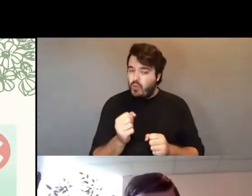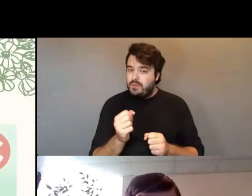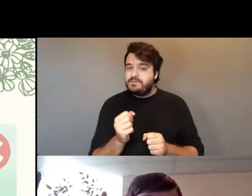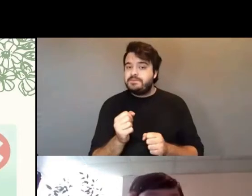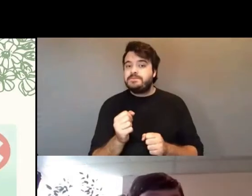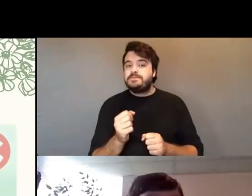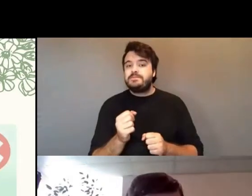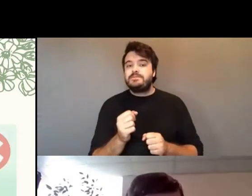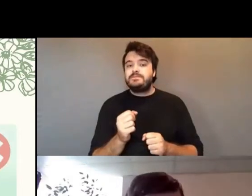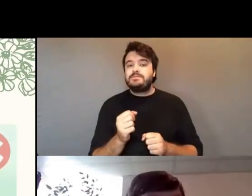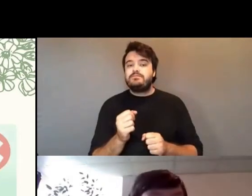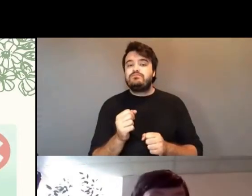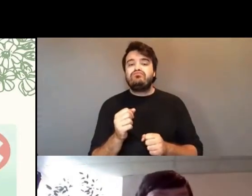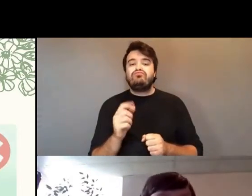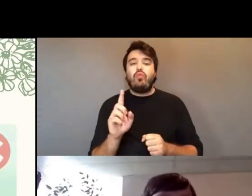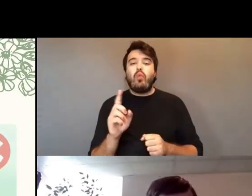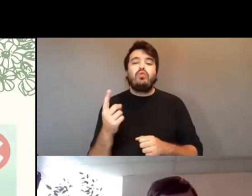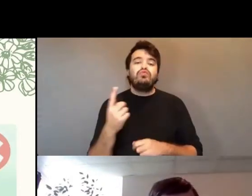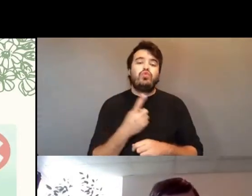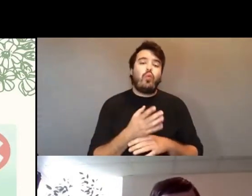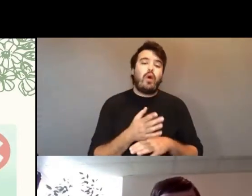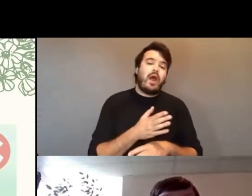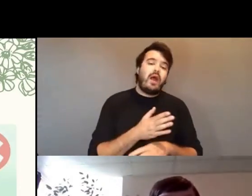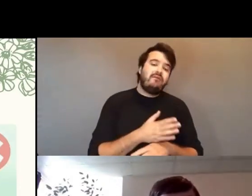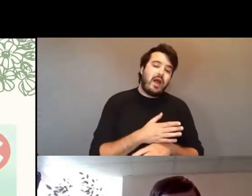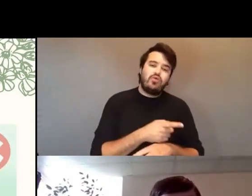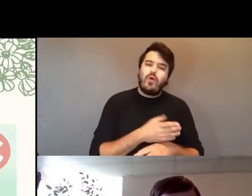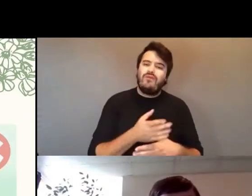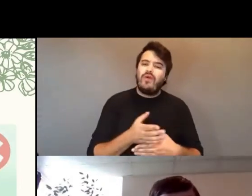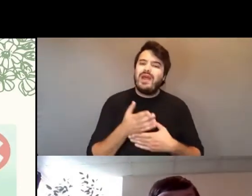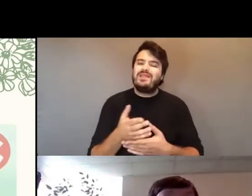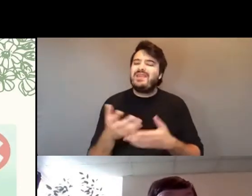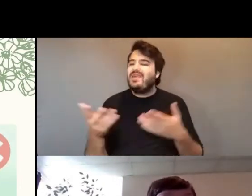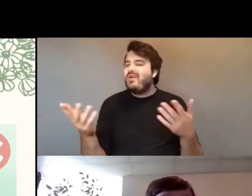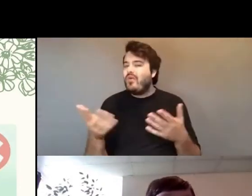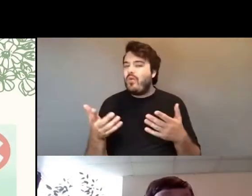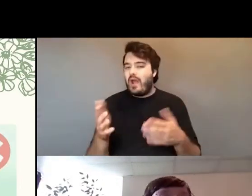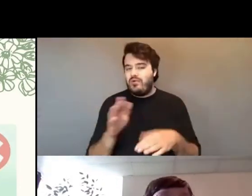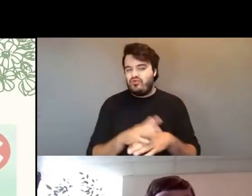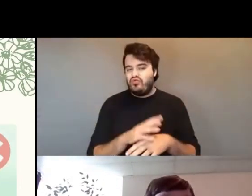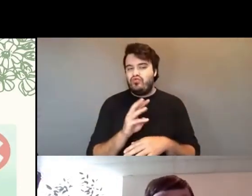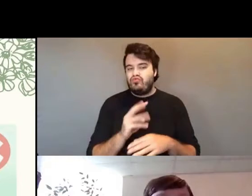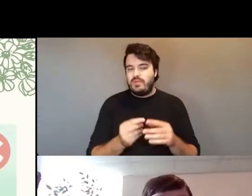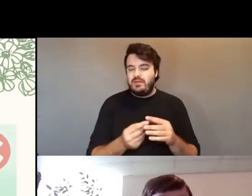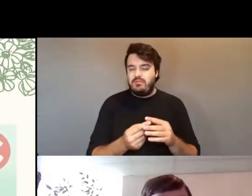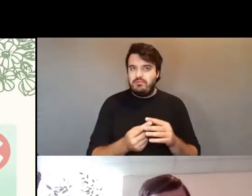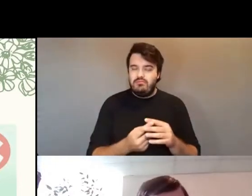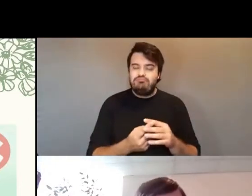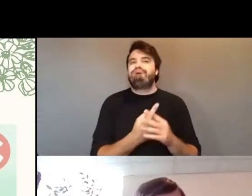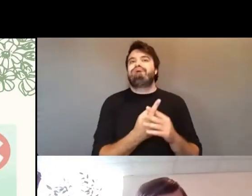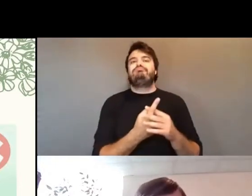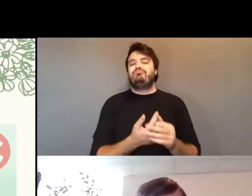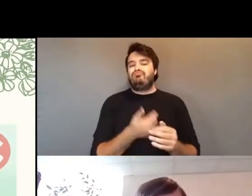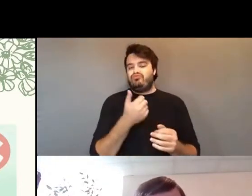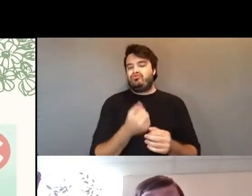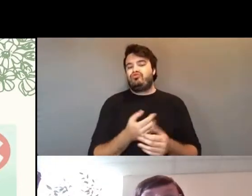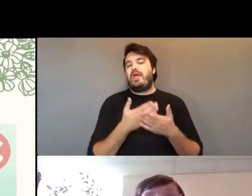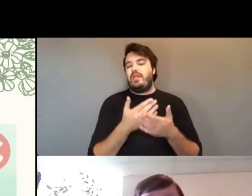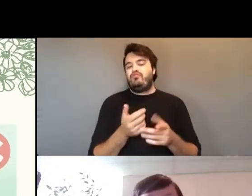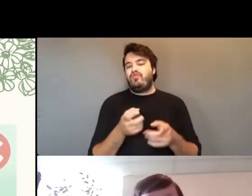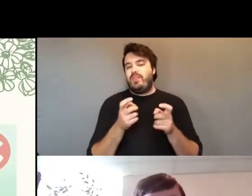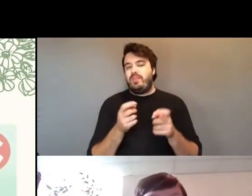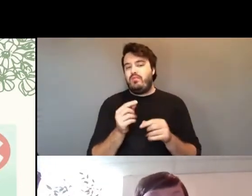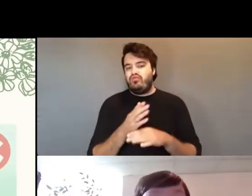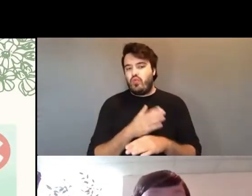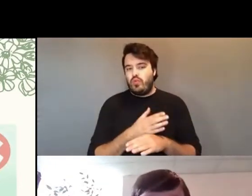donc une journée d'avant, puis ça va aider au semis à se faire, à la germination à